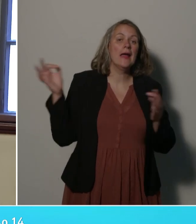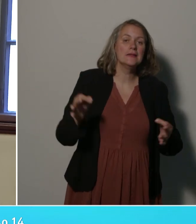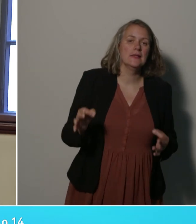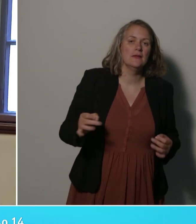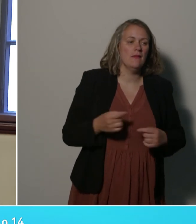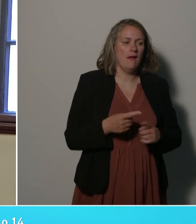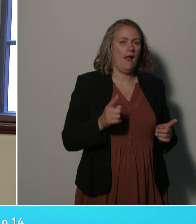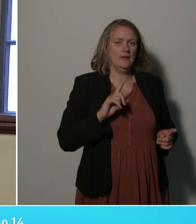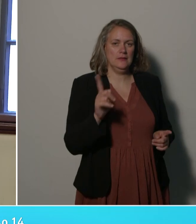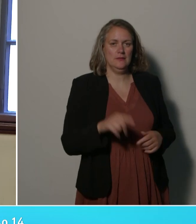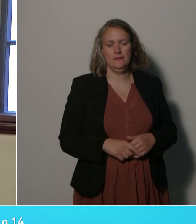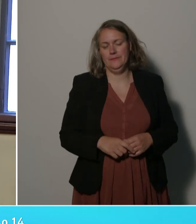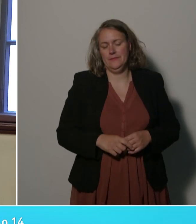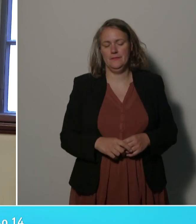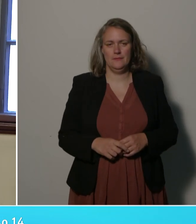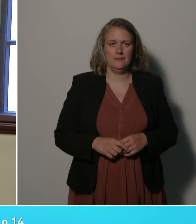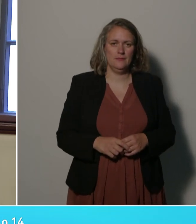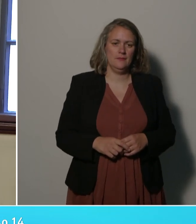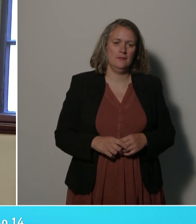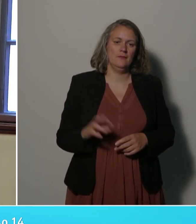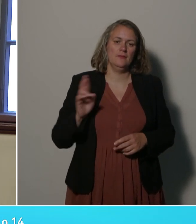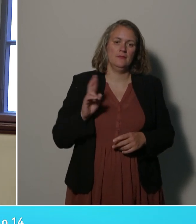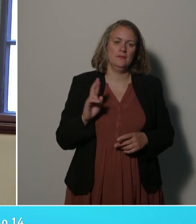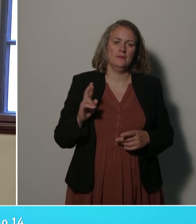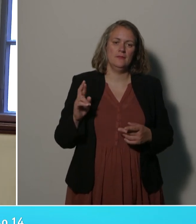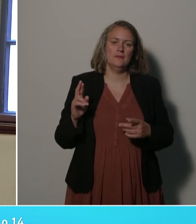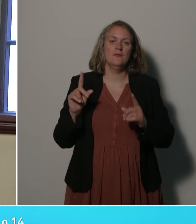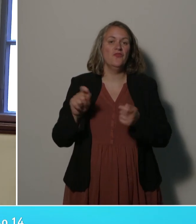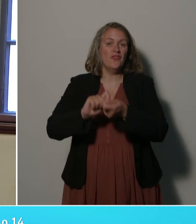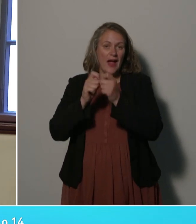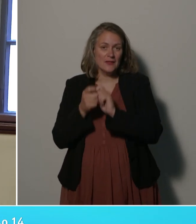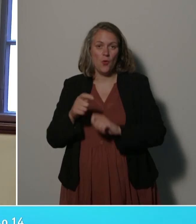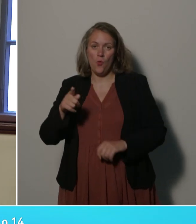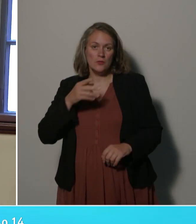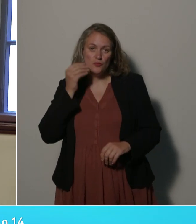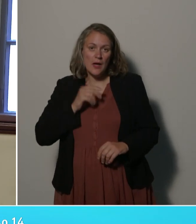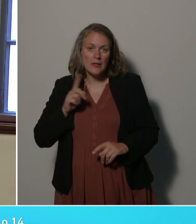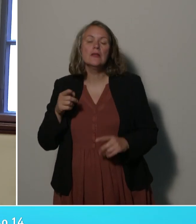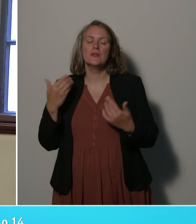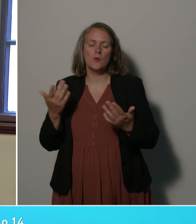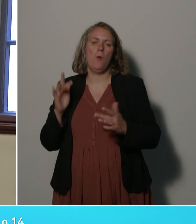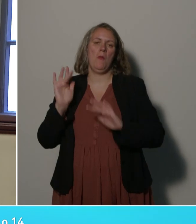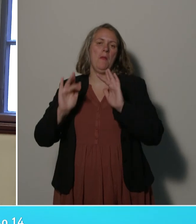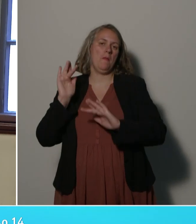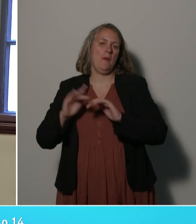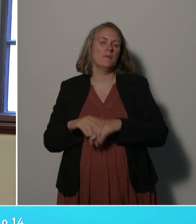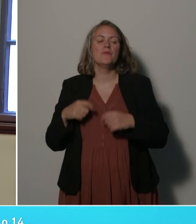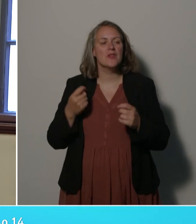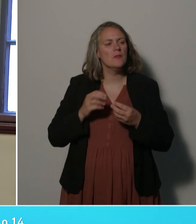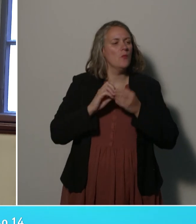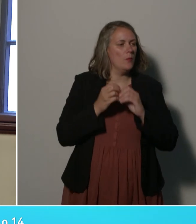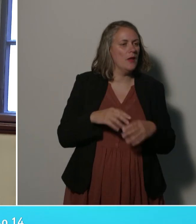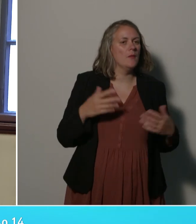Das weiß derjenige ja nicht, sondern alle die, die ein Problem mit der Veränderung haben. Da gibt es verständliche Probleme. Die